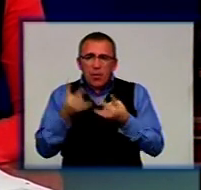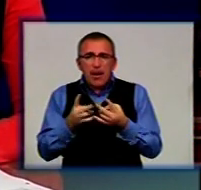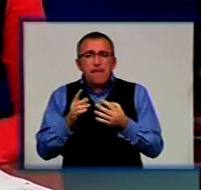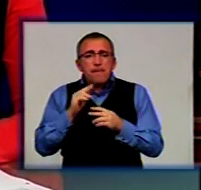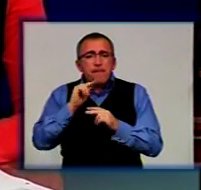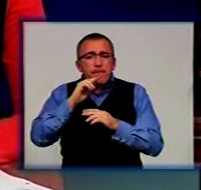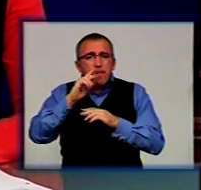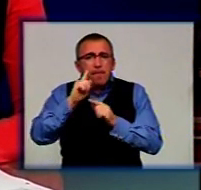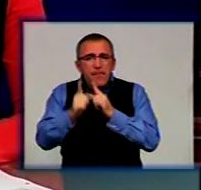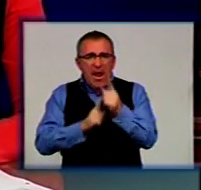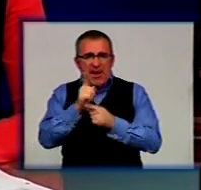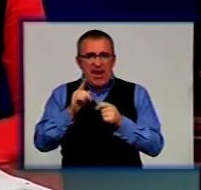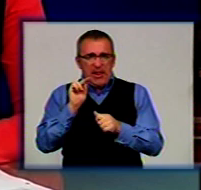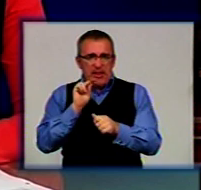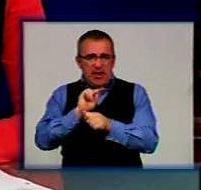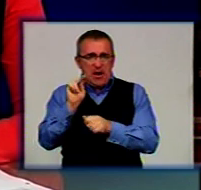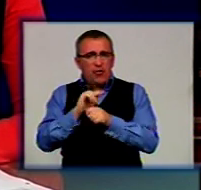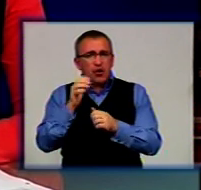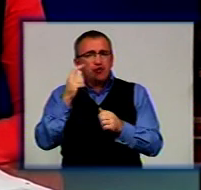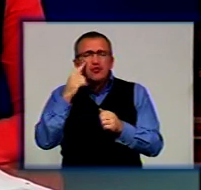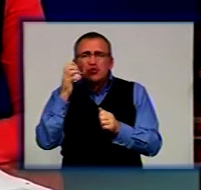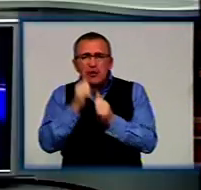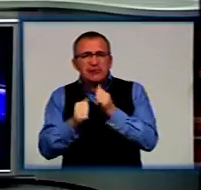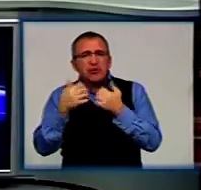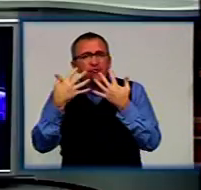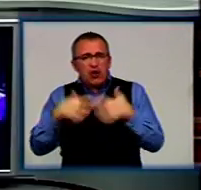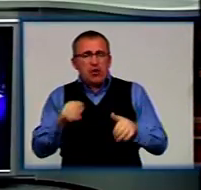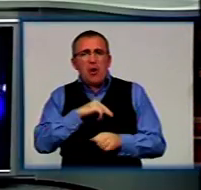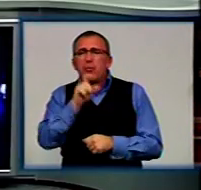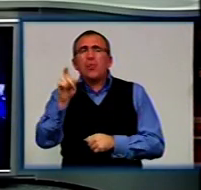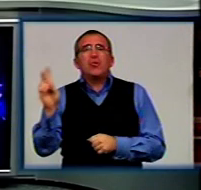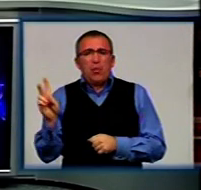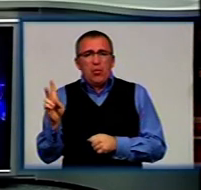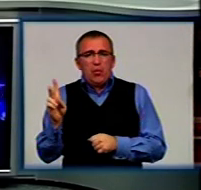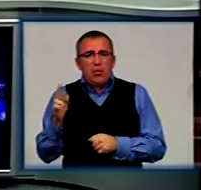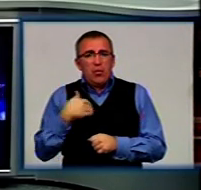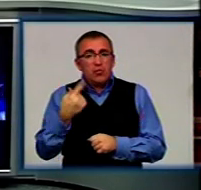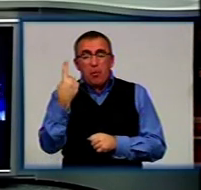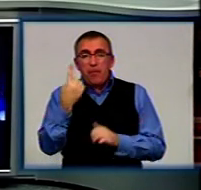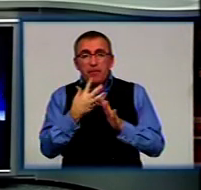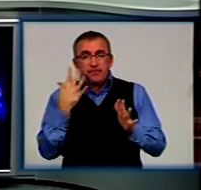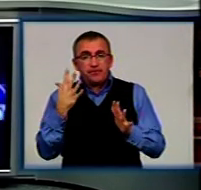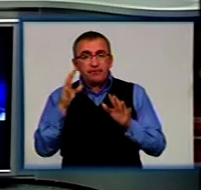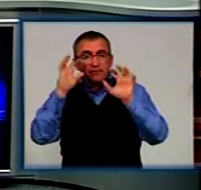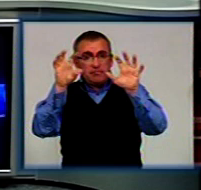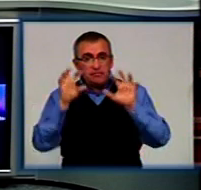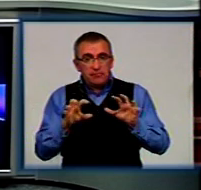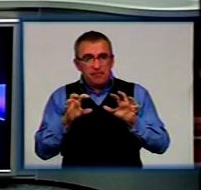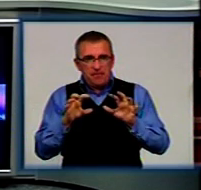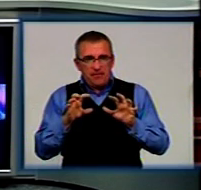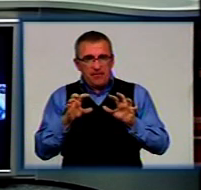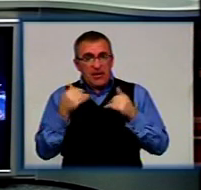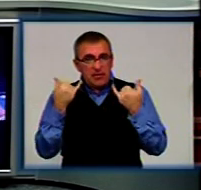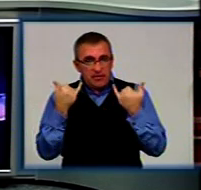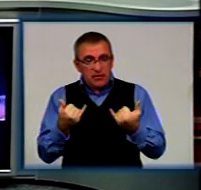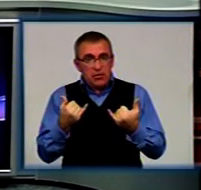увазі, хто найчастіше втрачає роботу? Ну, хочу зупинитися перше на законодавчій підставі.